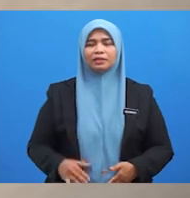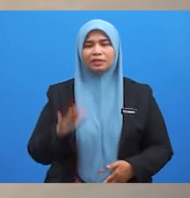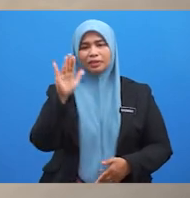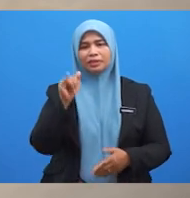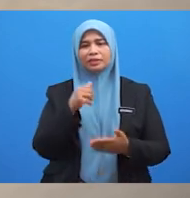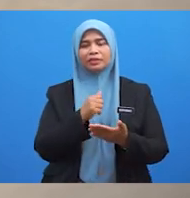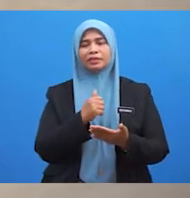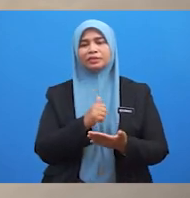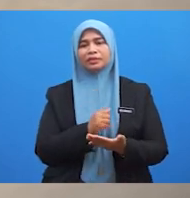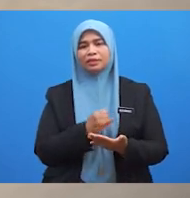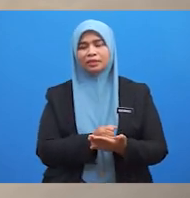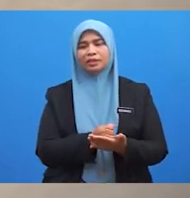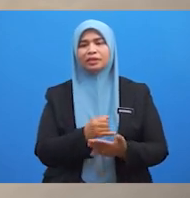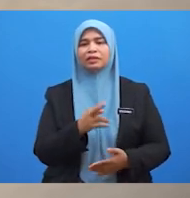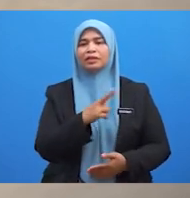raja disanggah.